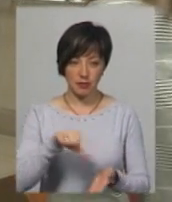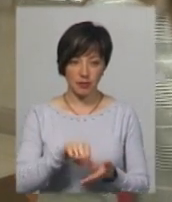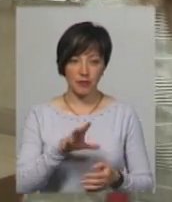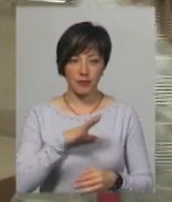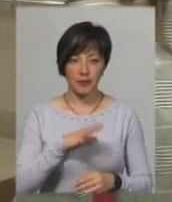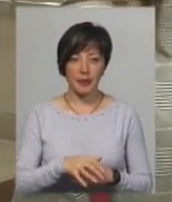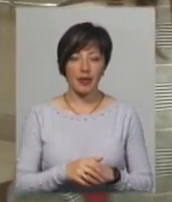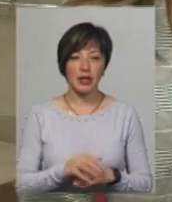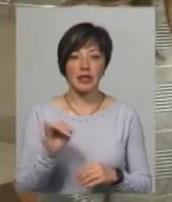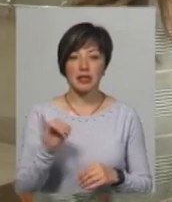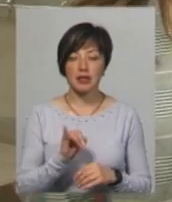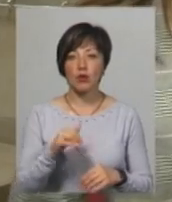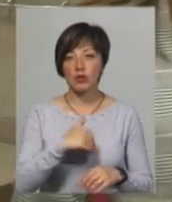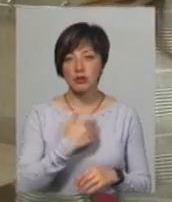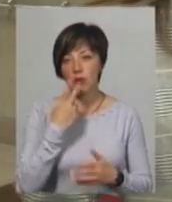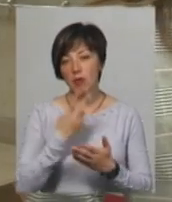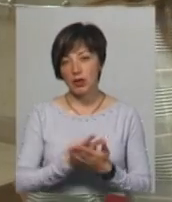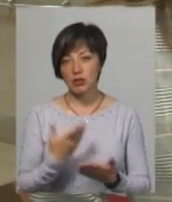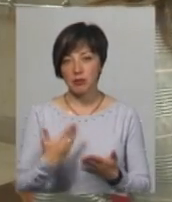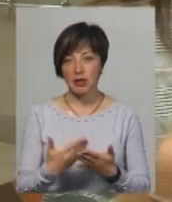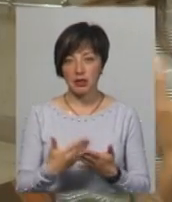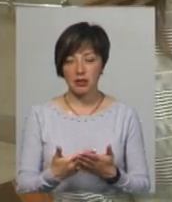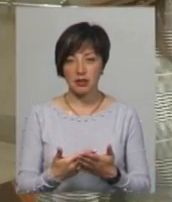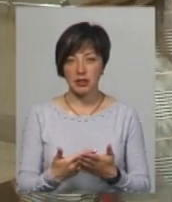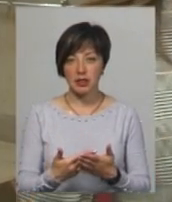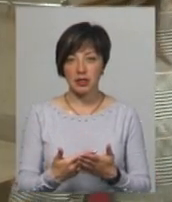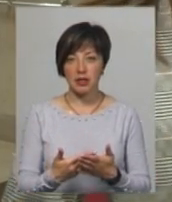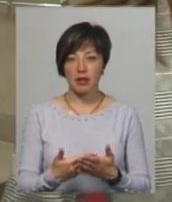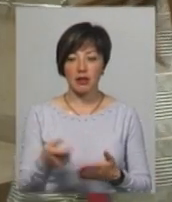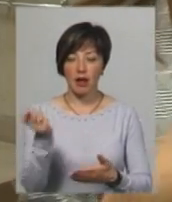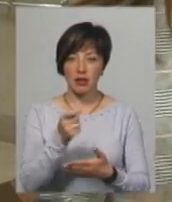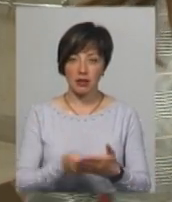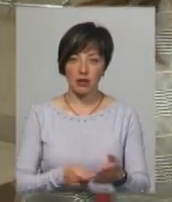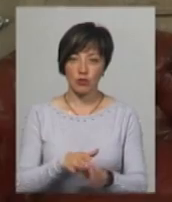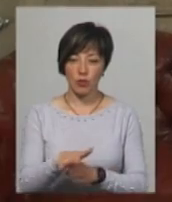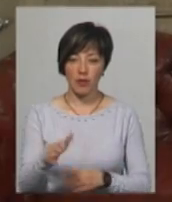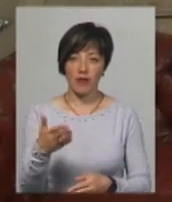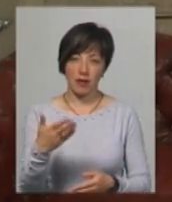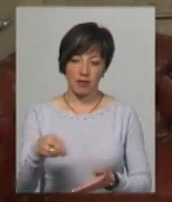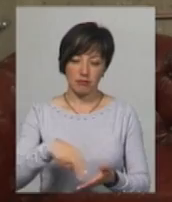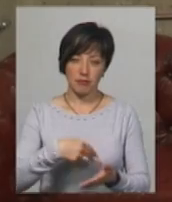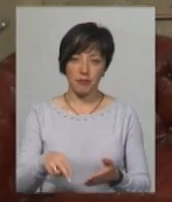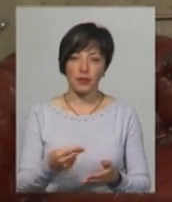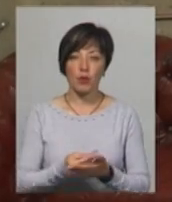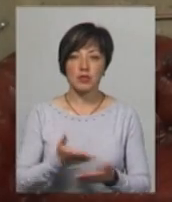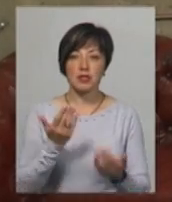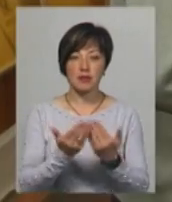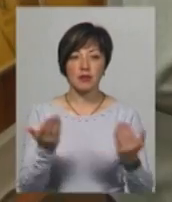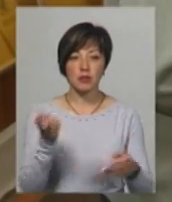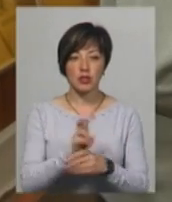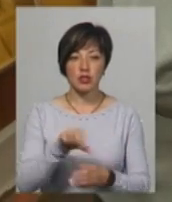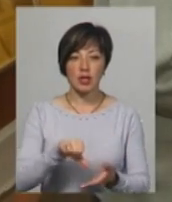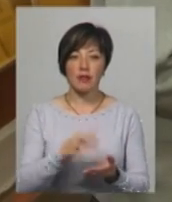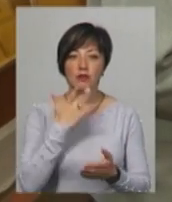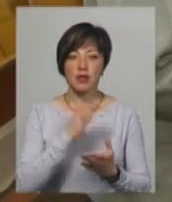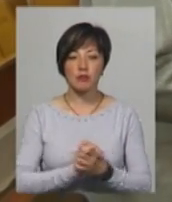Можна так сказати. І їм би хотілося побачити, наприклад, це саме на картинах, реалізовано від руки. Оцінити експозицію прийшов член